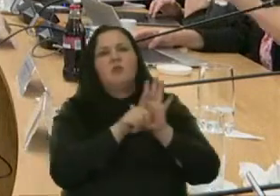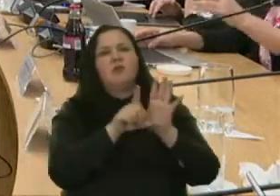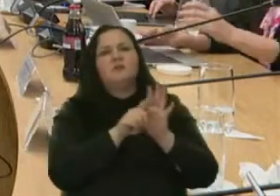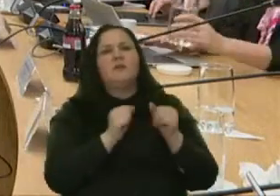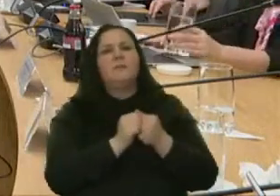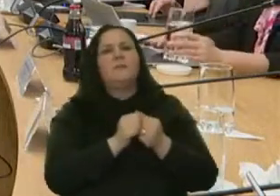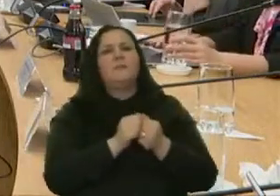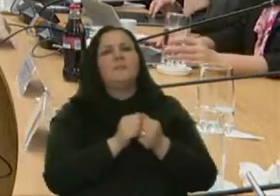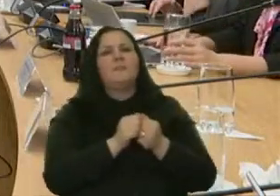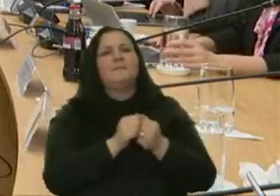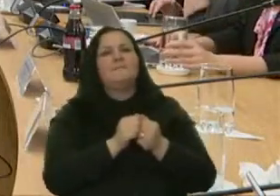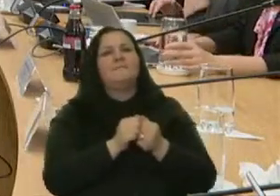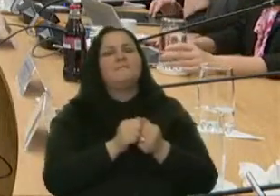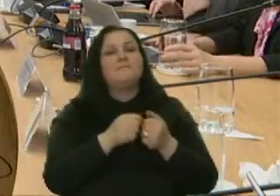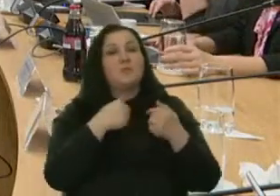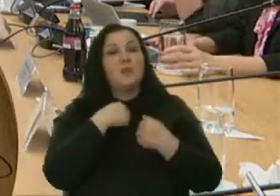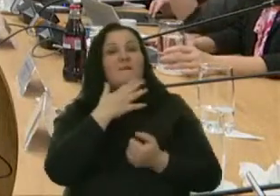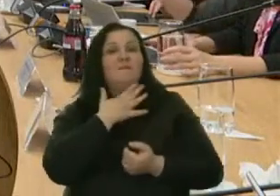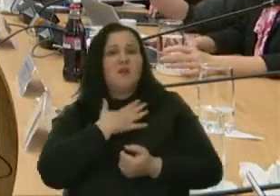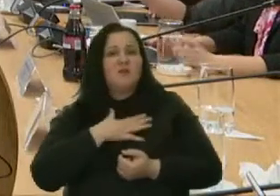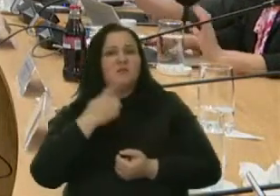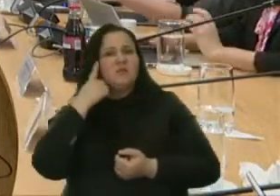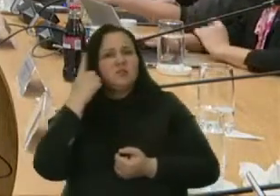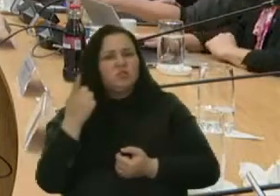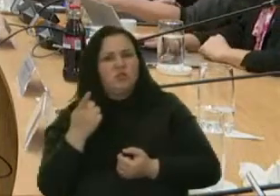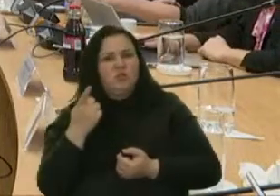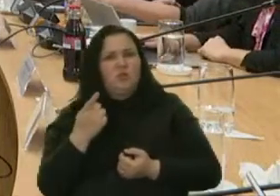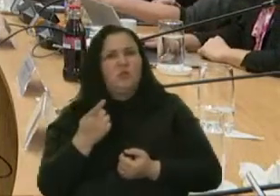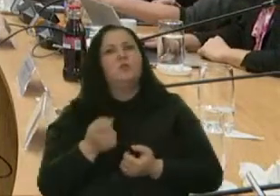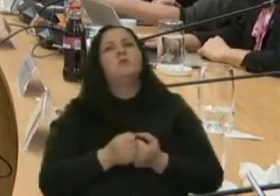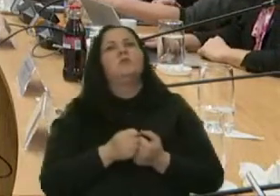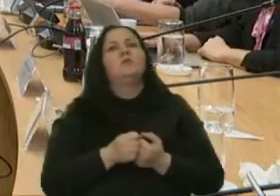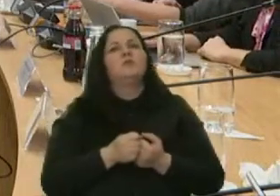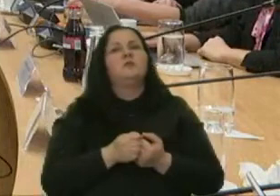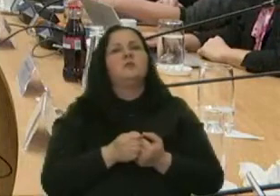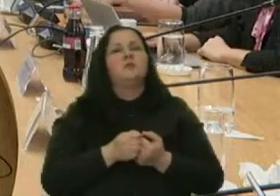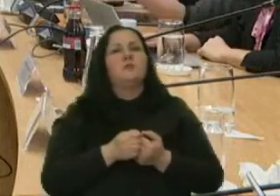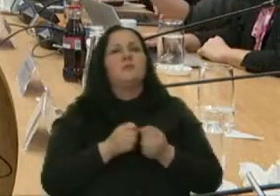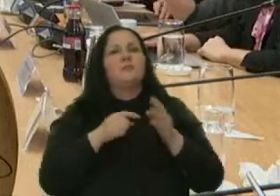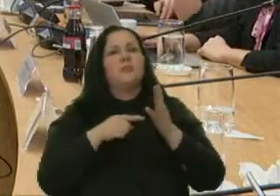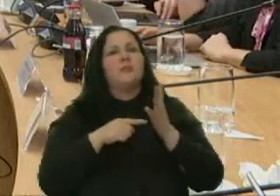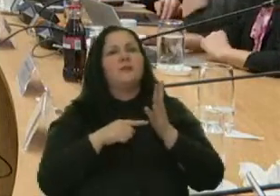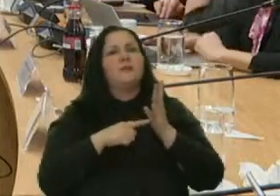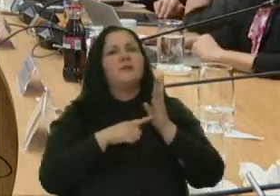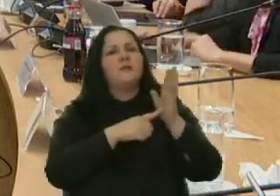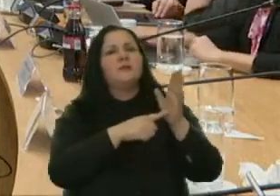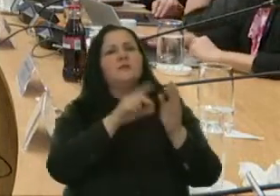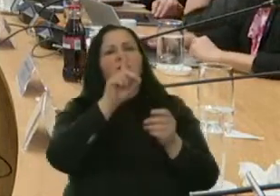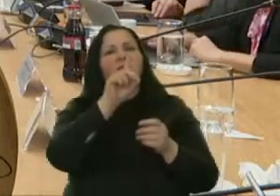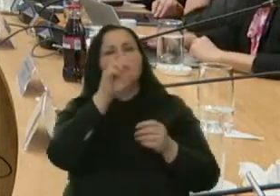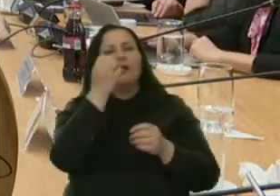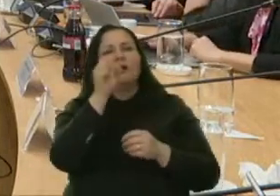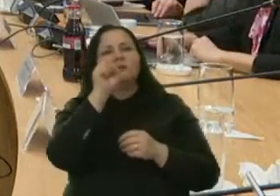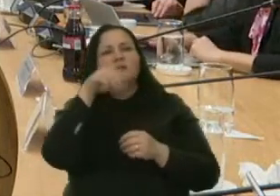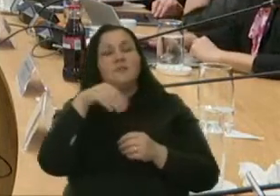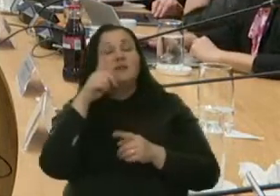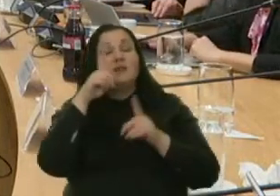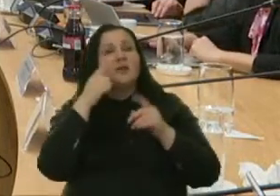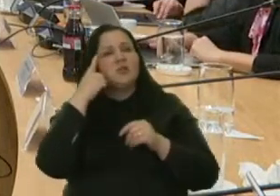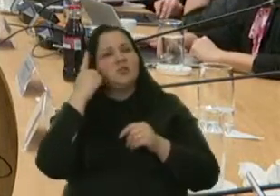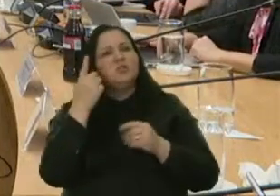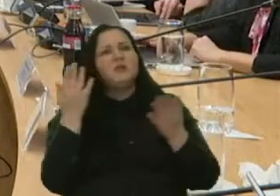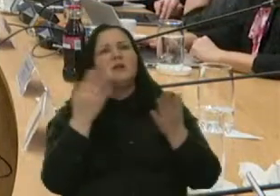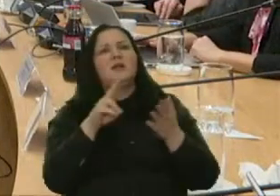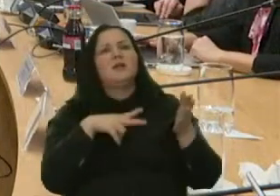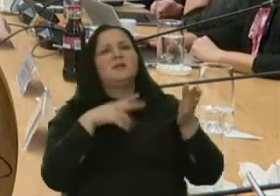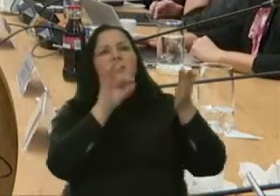aice Da domnul primar Eu voiam să știu din punctul nostru de vedere a reprezentantul de de la de asm dacă știm efectiv care va fi